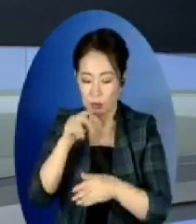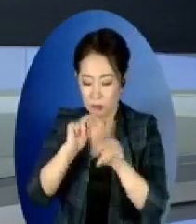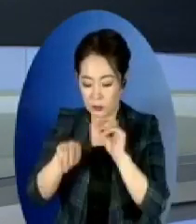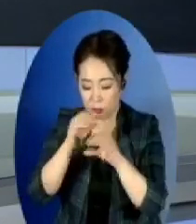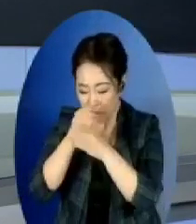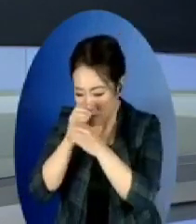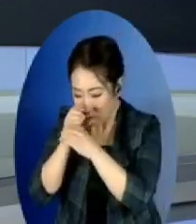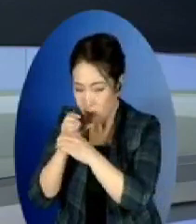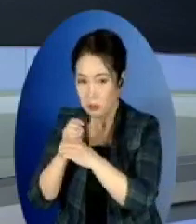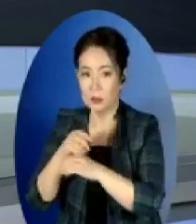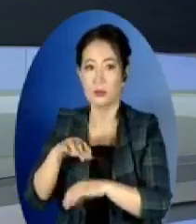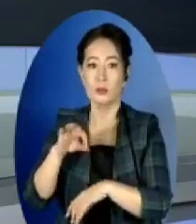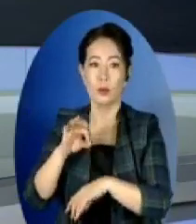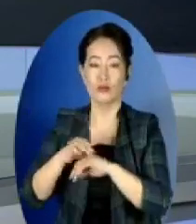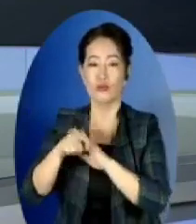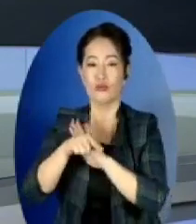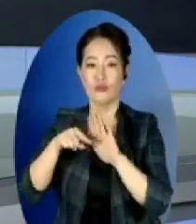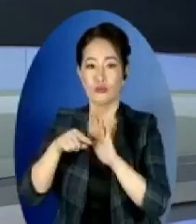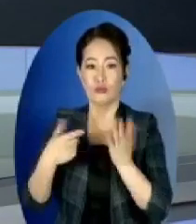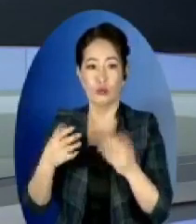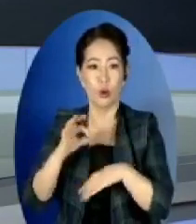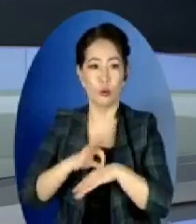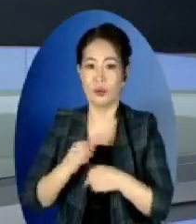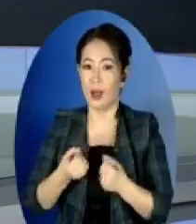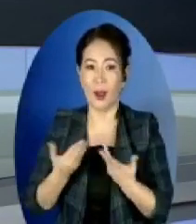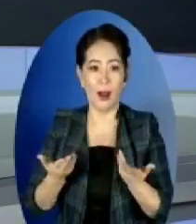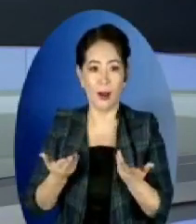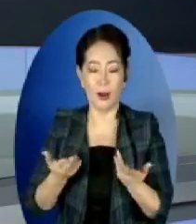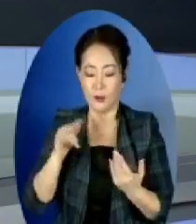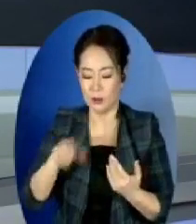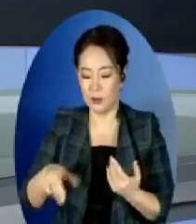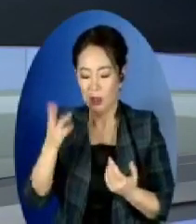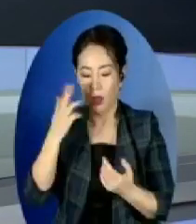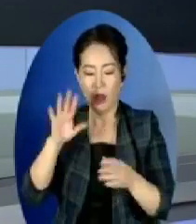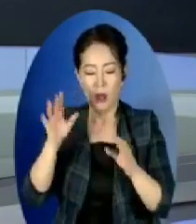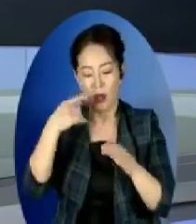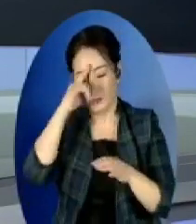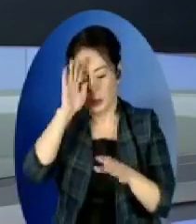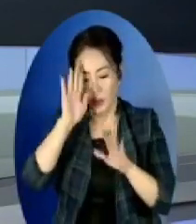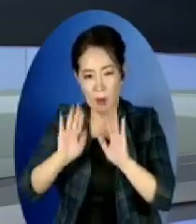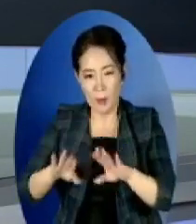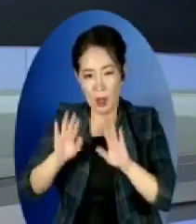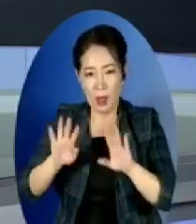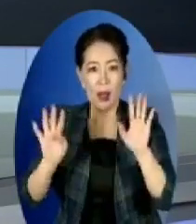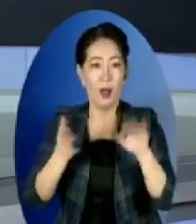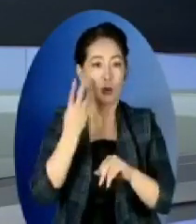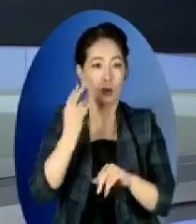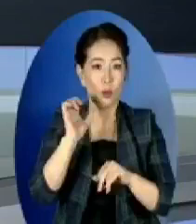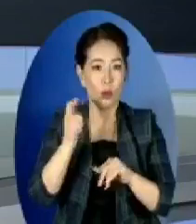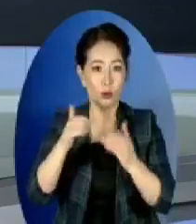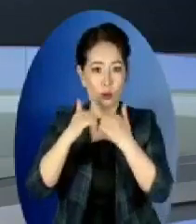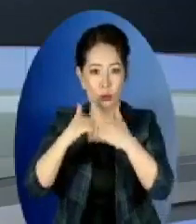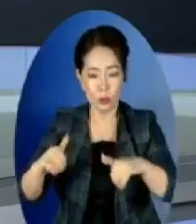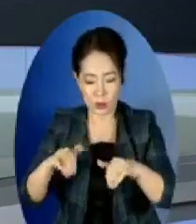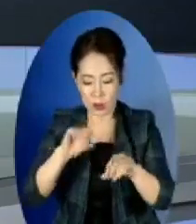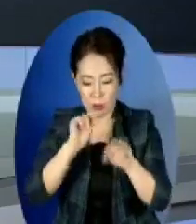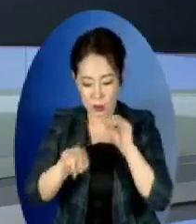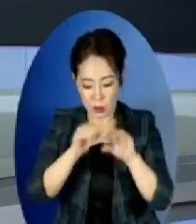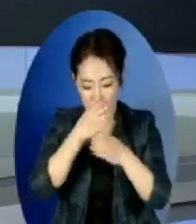Оюутнуудыг 2-р сарын 1-ээс халдварт өвчин судлалын үндэсний төвд 14 хоног тусгаарлан шаардлагатай шинжилгээнүүдийг хийсэн юм.